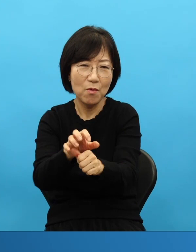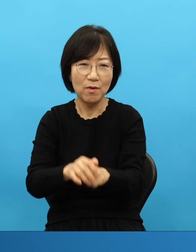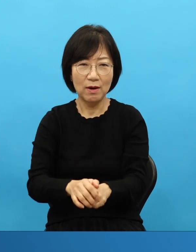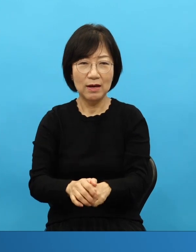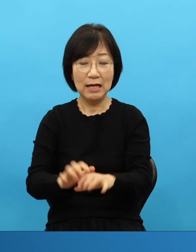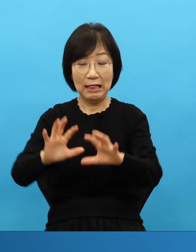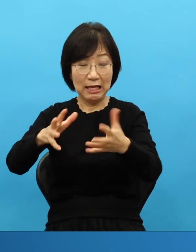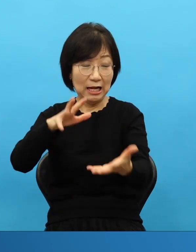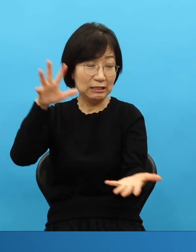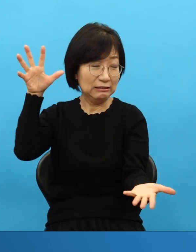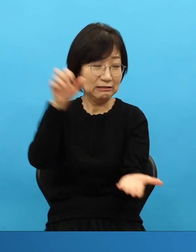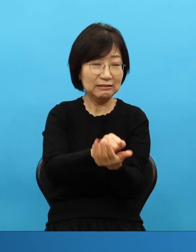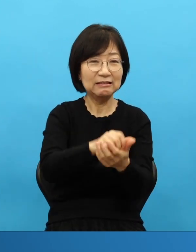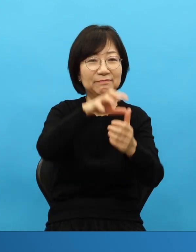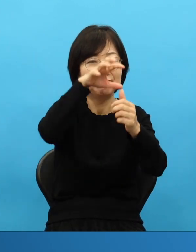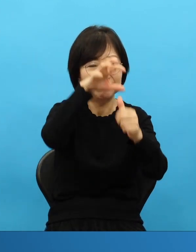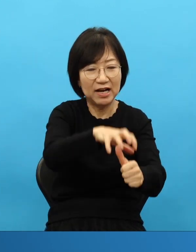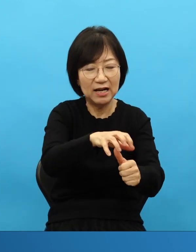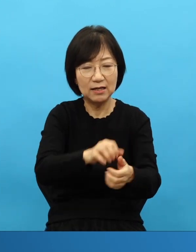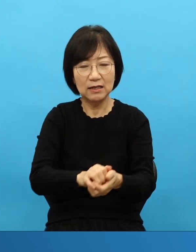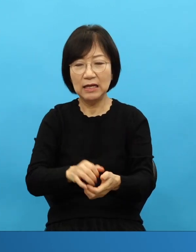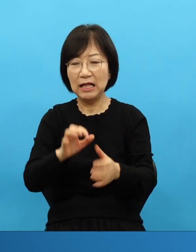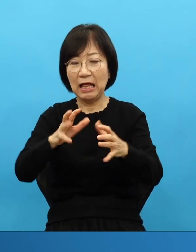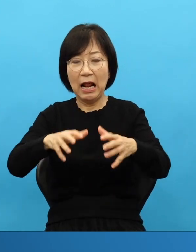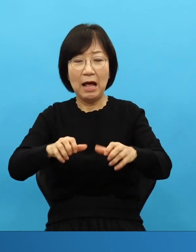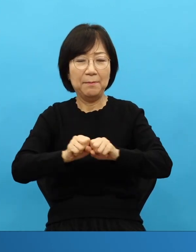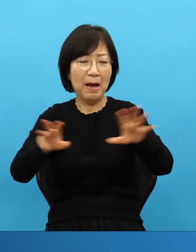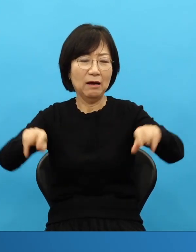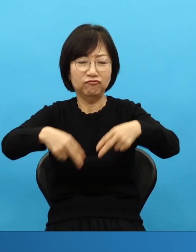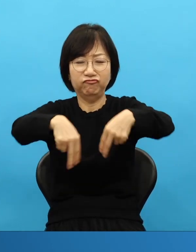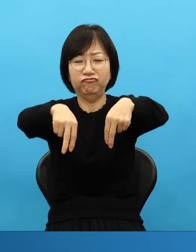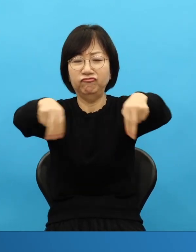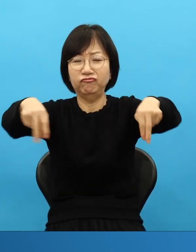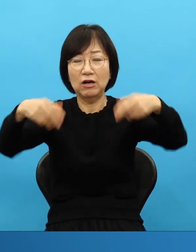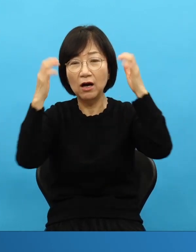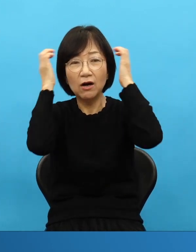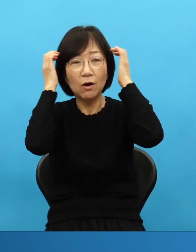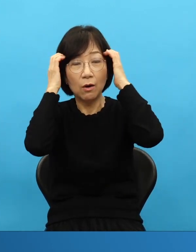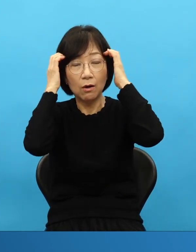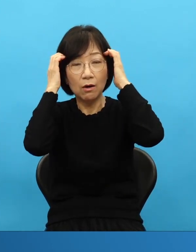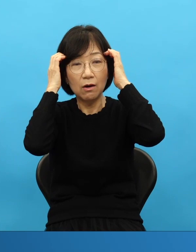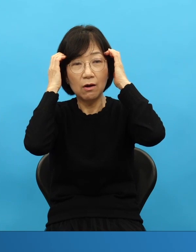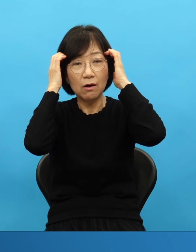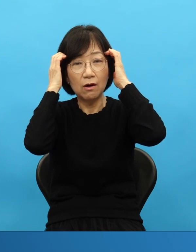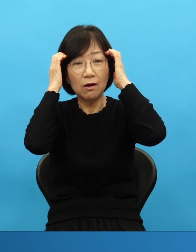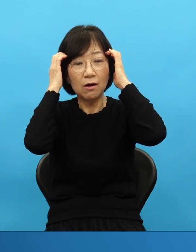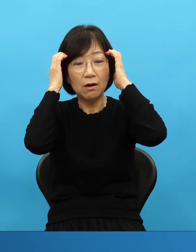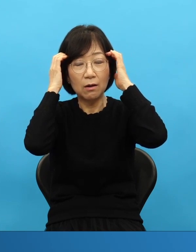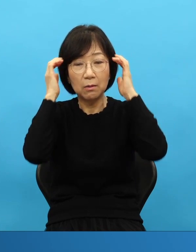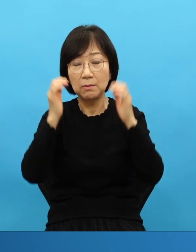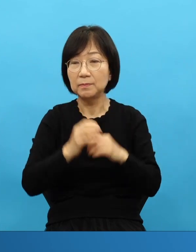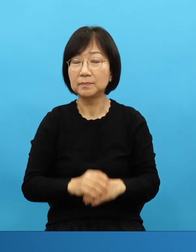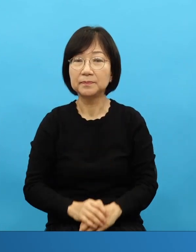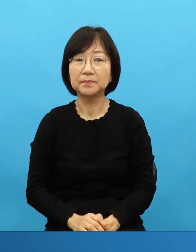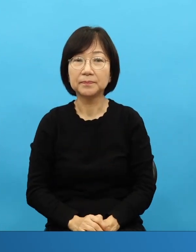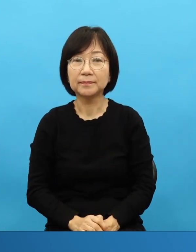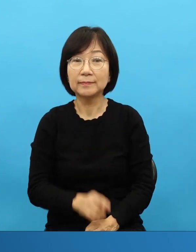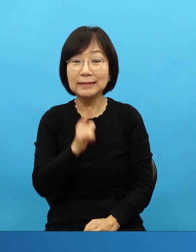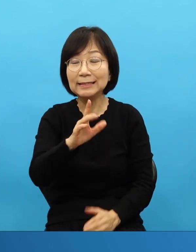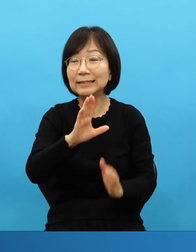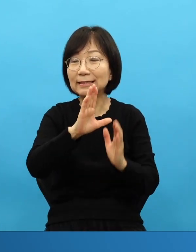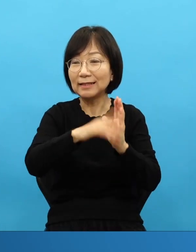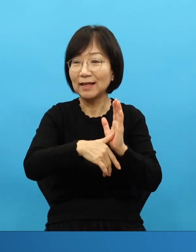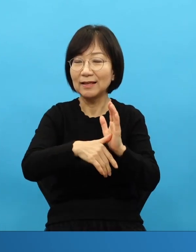wars, colonization, as well as captivity, and they became a fugitive nation. 오직 세계복음화는 요때 일어났어요.